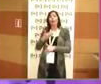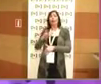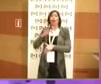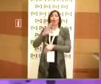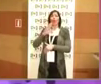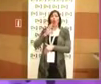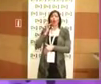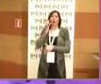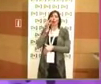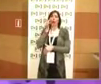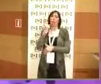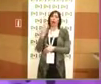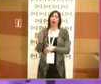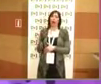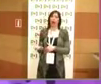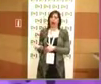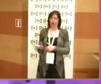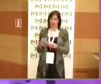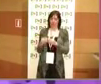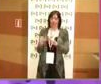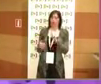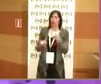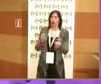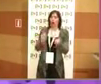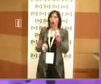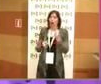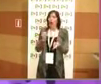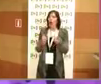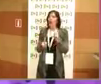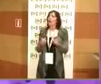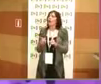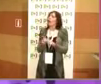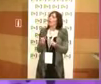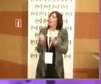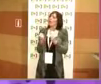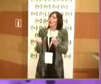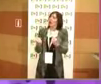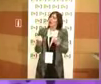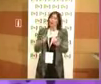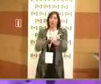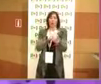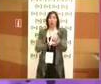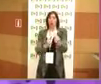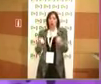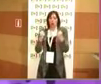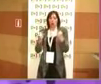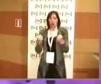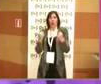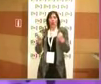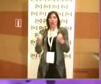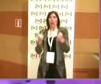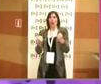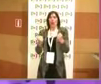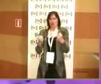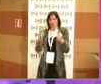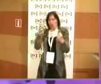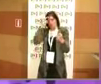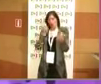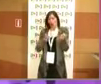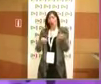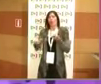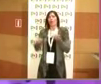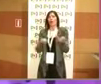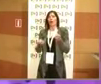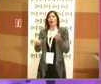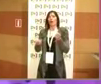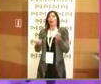umana, nel fare politica e nell'esercitare la forza del potere nel governo. Si apre quindi